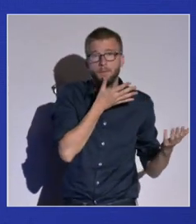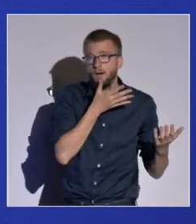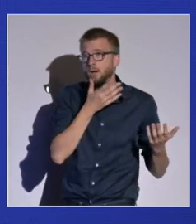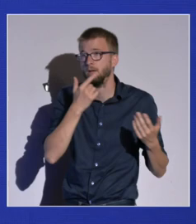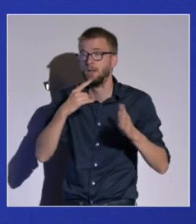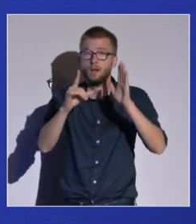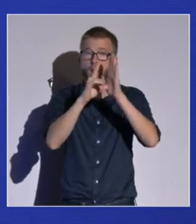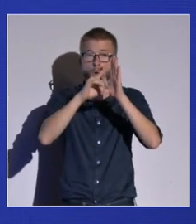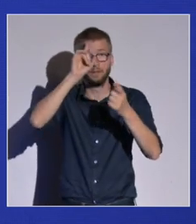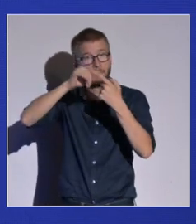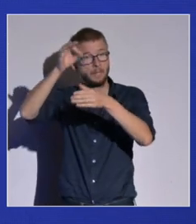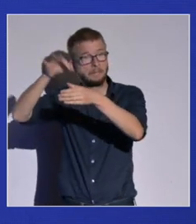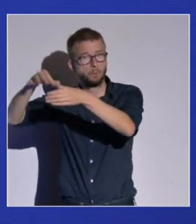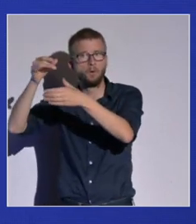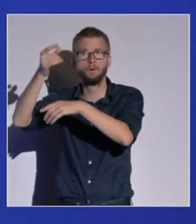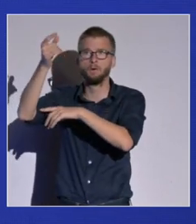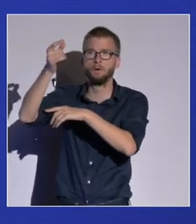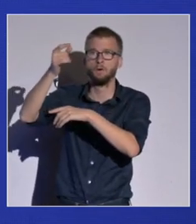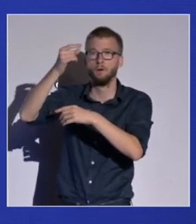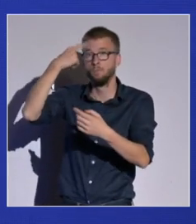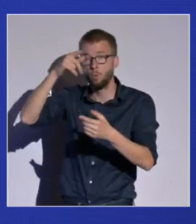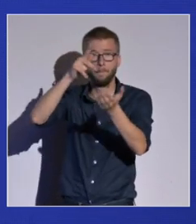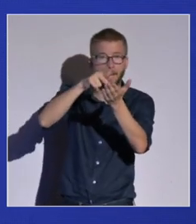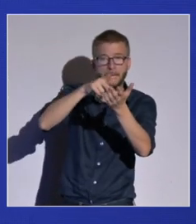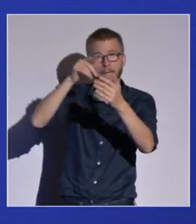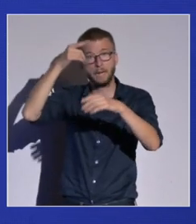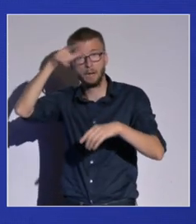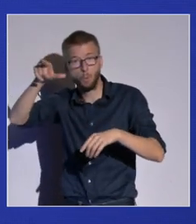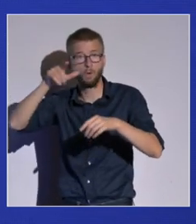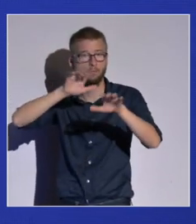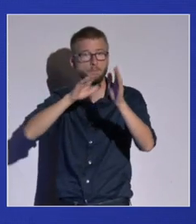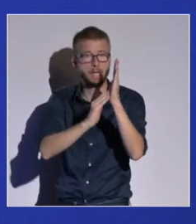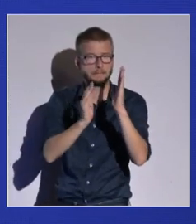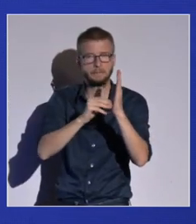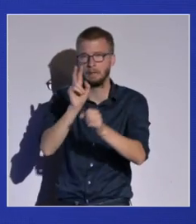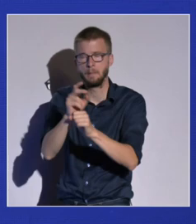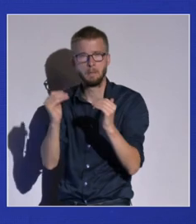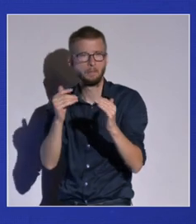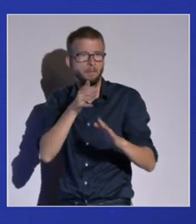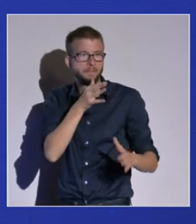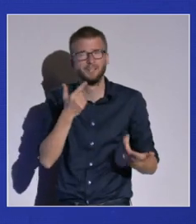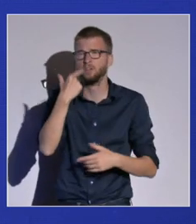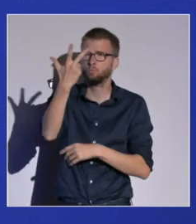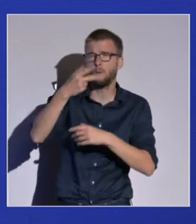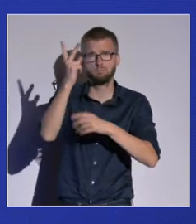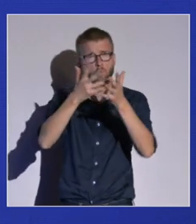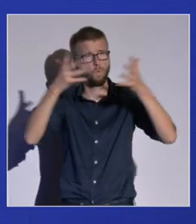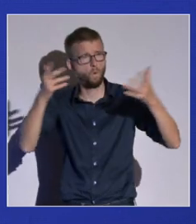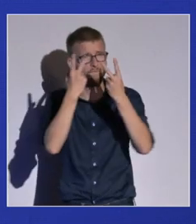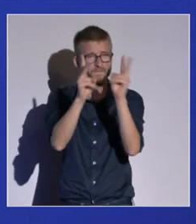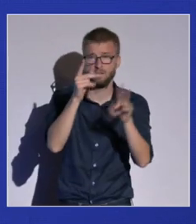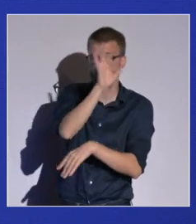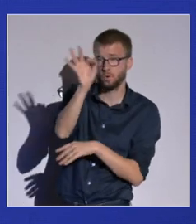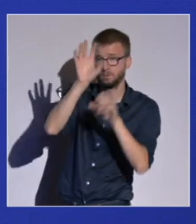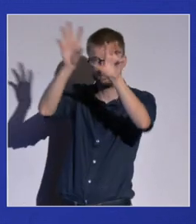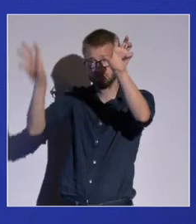loi électorale de Paris, Lyon et Marseille. C'est pas possible qu'on ait les trois plus grandes villes de France qui